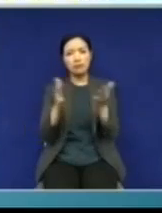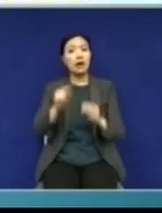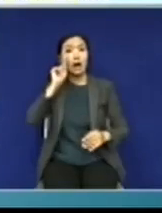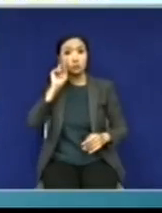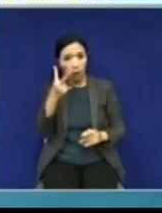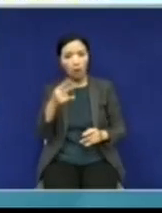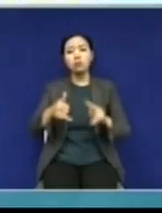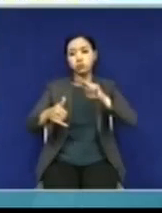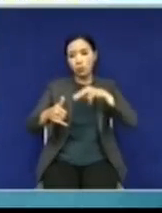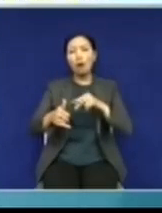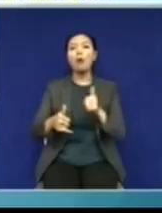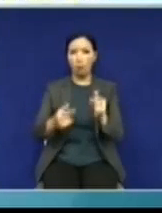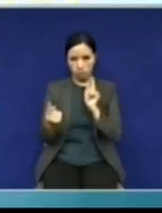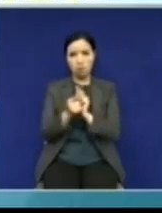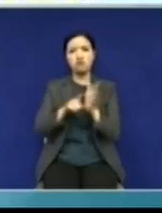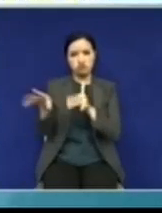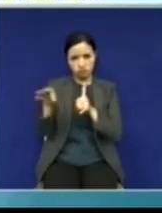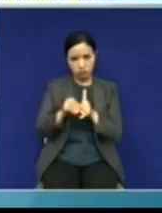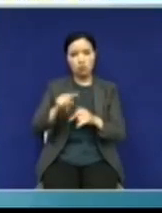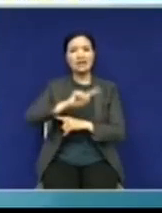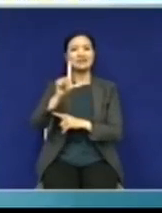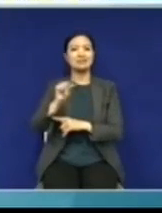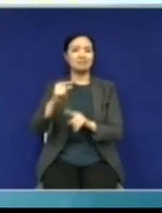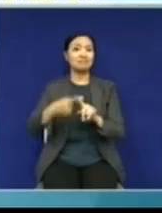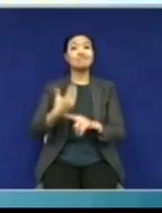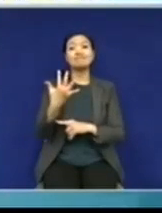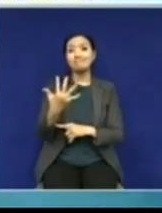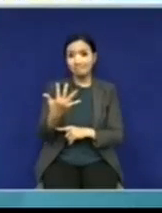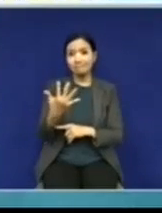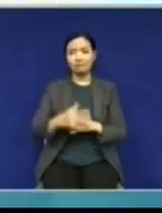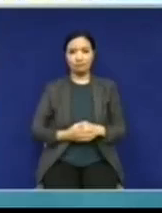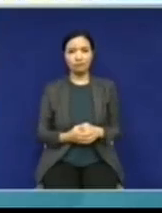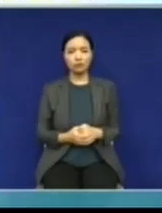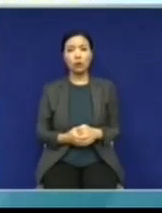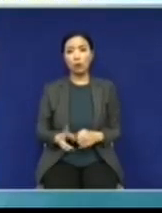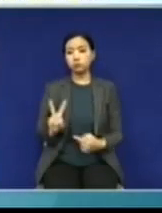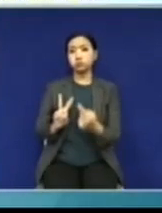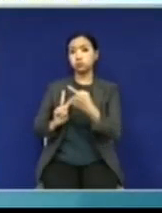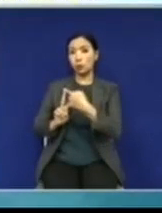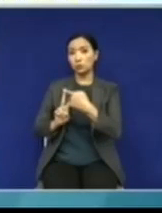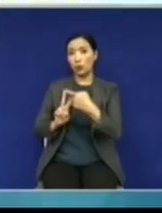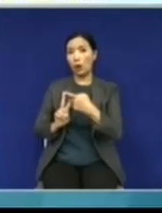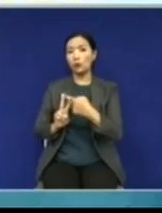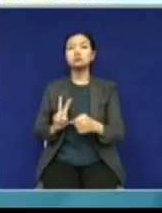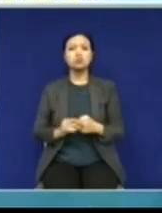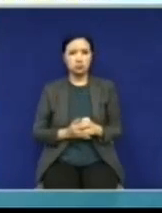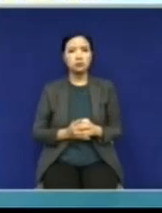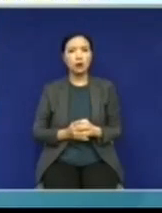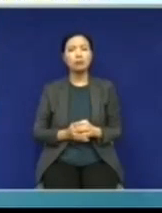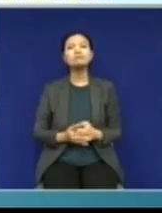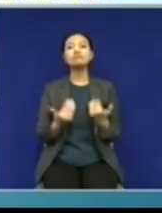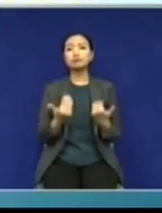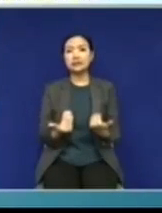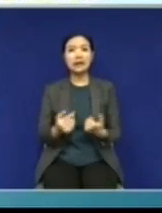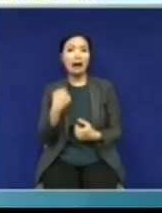คะแล้วก็พบเชื้อในวันที่20พฤษภาคมที่ผ่านมาค่ะผู้ป่วยรายที่2ที่อยู่ในสเตทควอรันทีนนะคะที่พบติดเชื้อในวัน